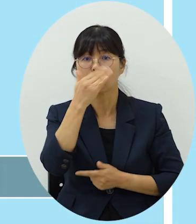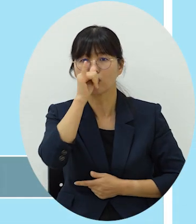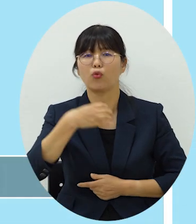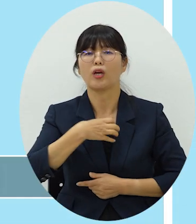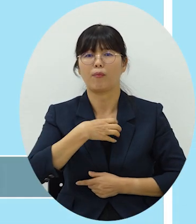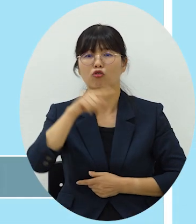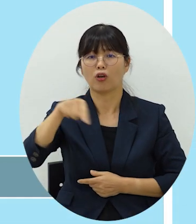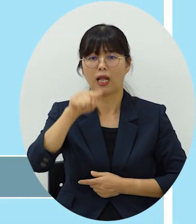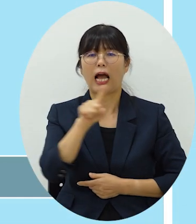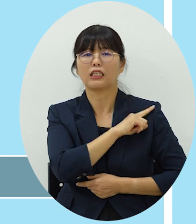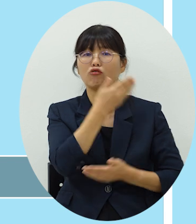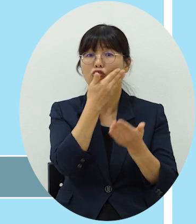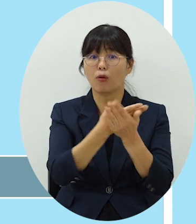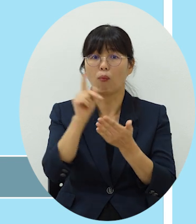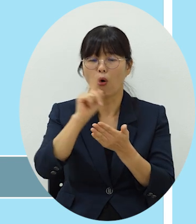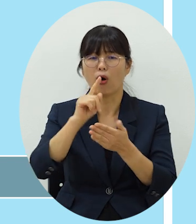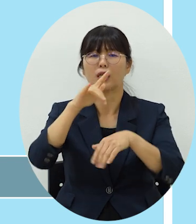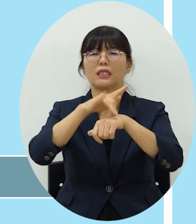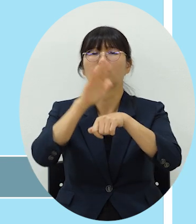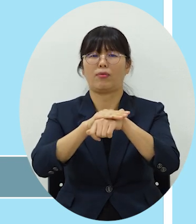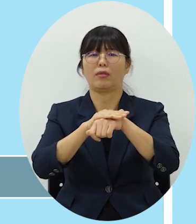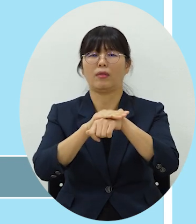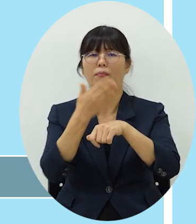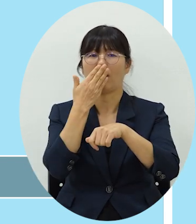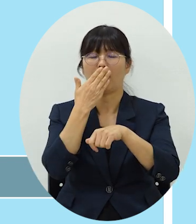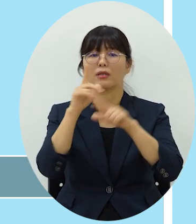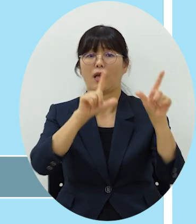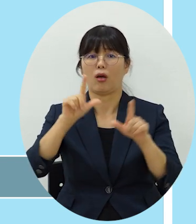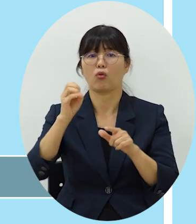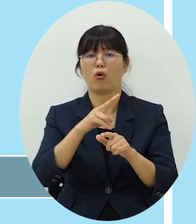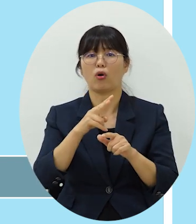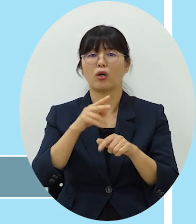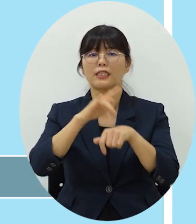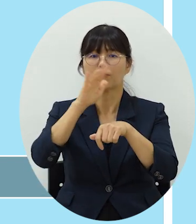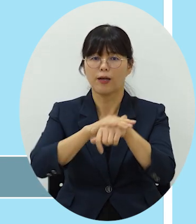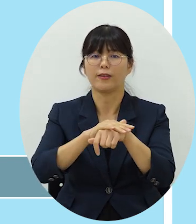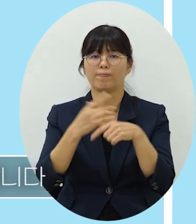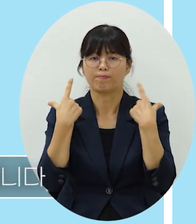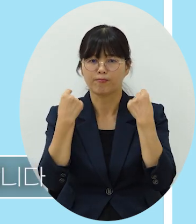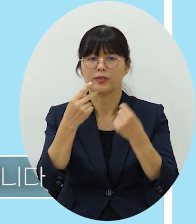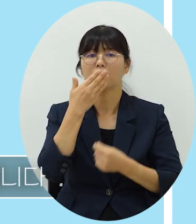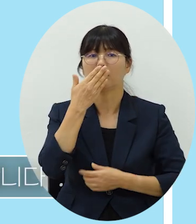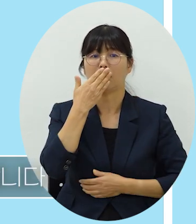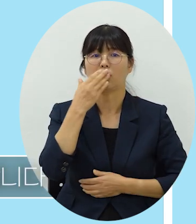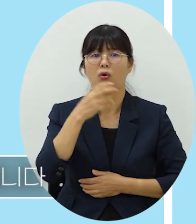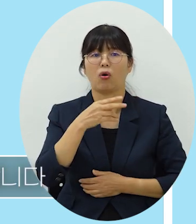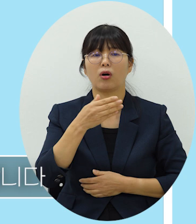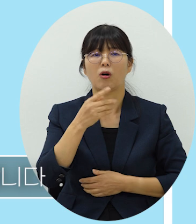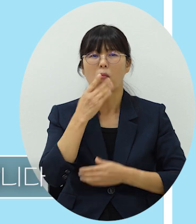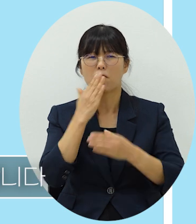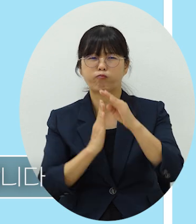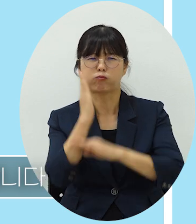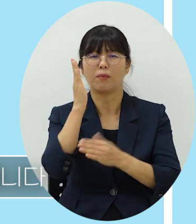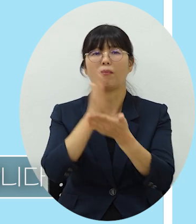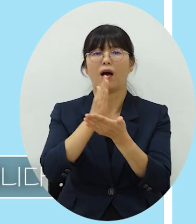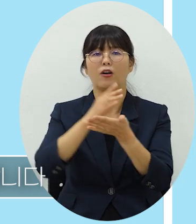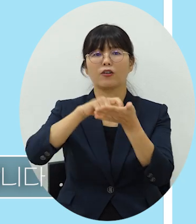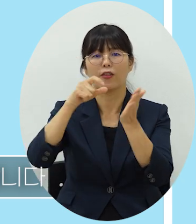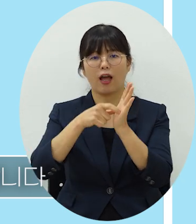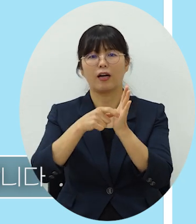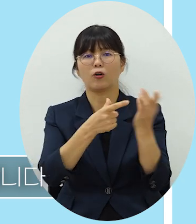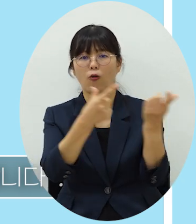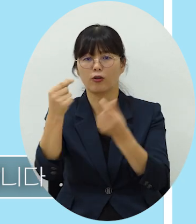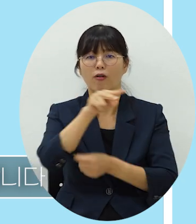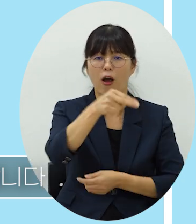가장 중요한 것은 식습관 관리입니다. 규칙적인 식사를 하도록 하며 과식을 피하고 일정한 양을